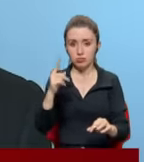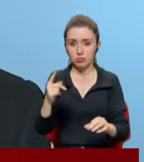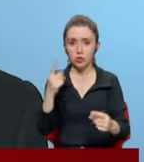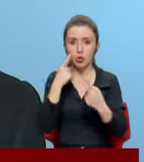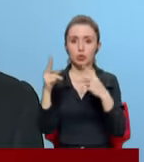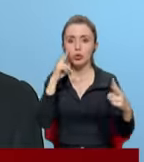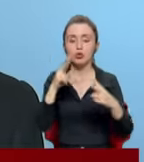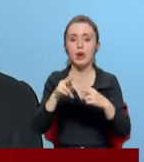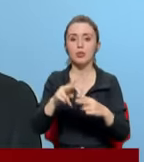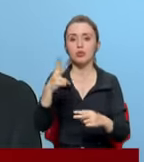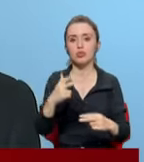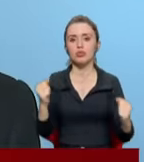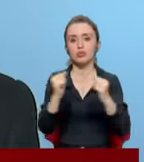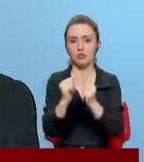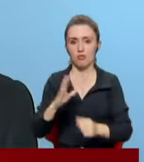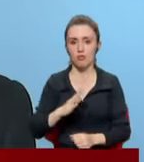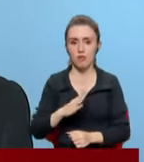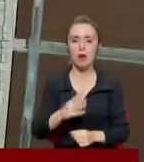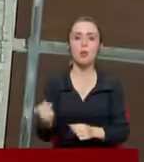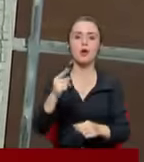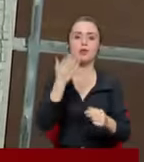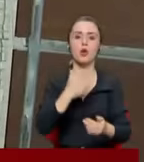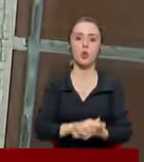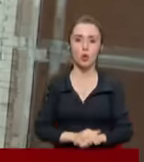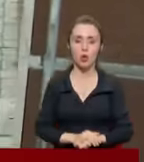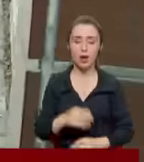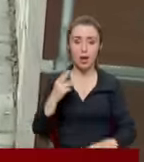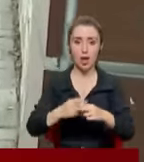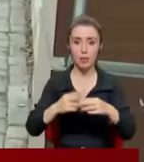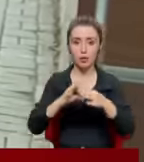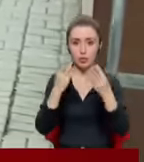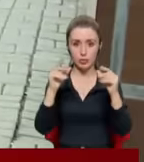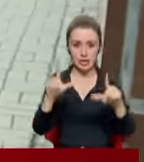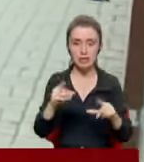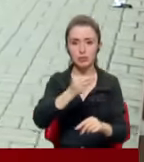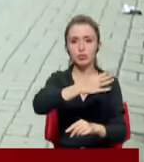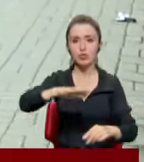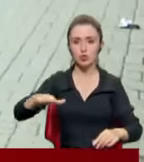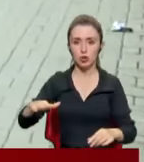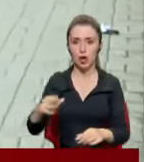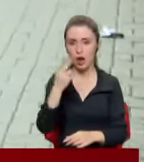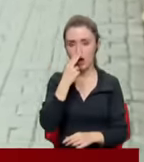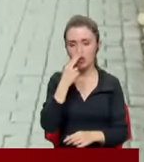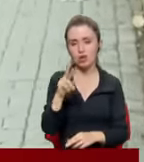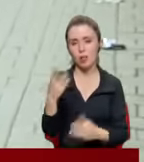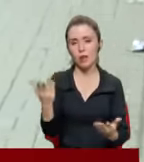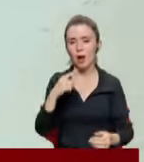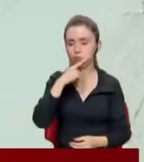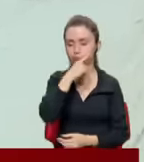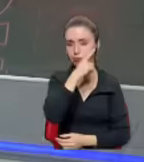ihalesi yapıldığını söyledi diğerleri öyle duruyor daha İnşaat başladı Bir an önce sös Çocuklar da yavaş yavaş gerç alıştı ama